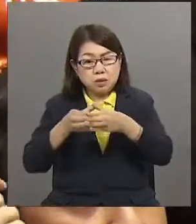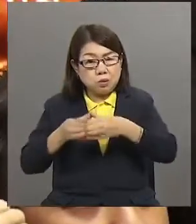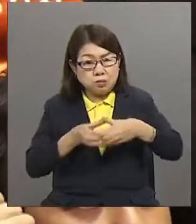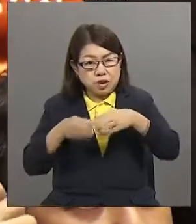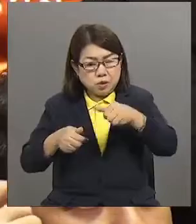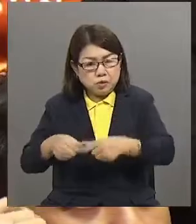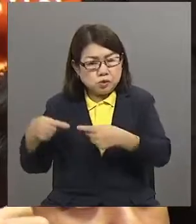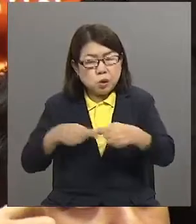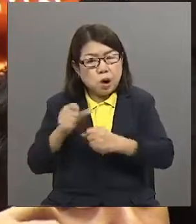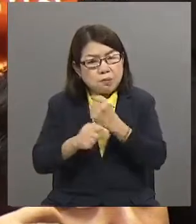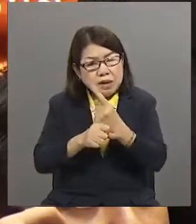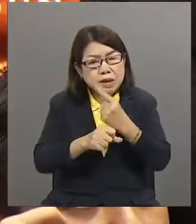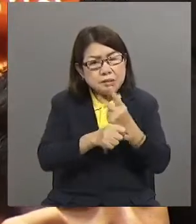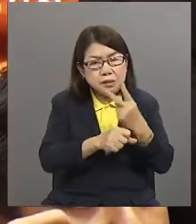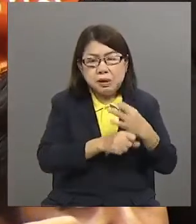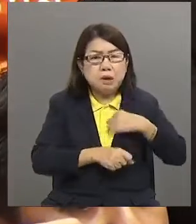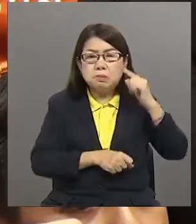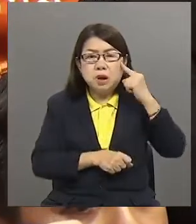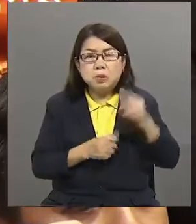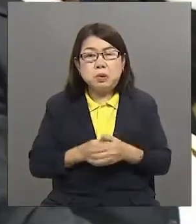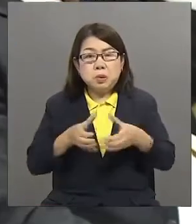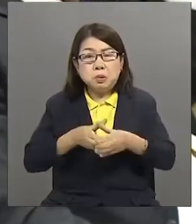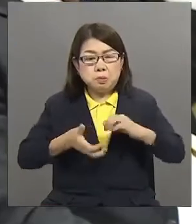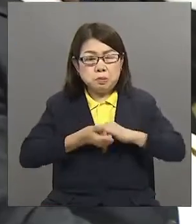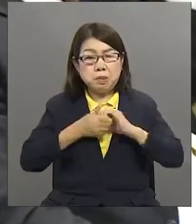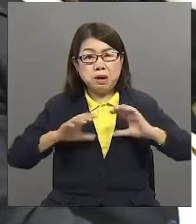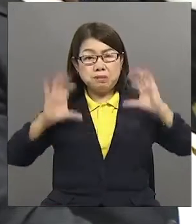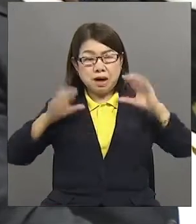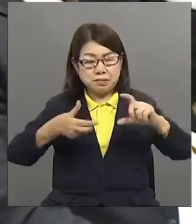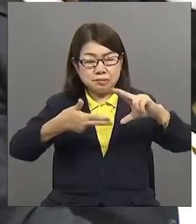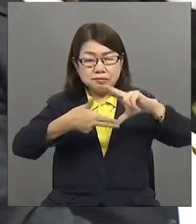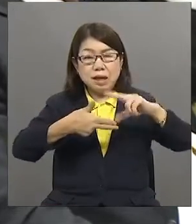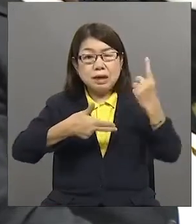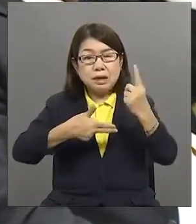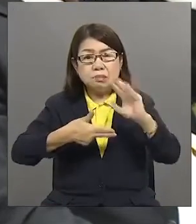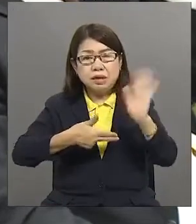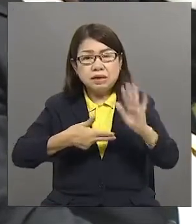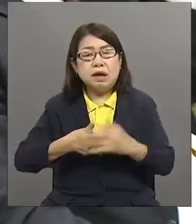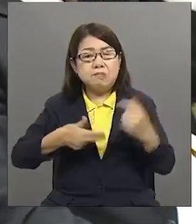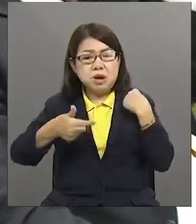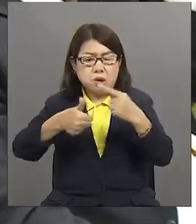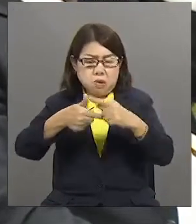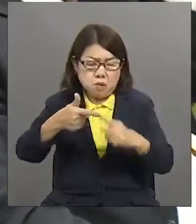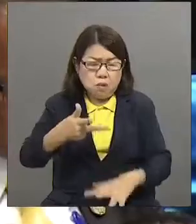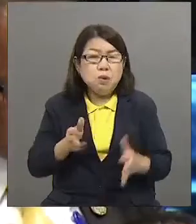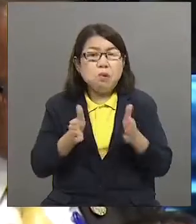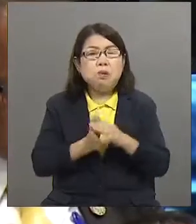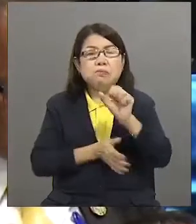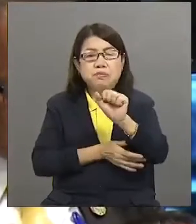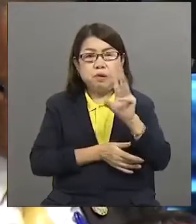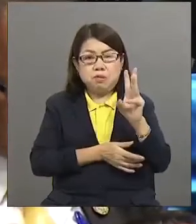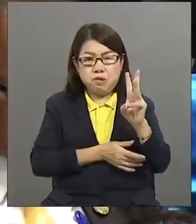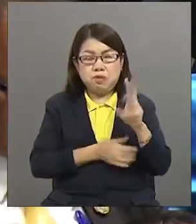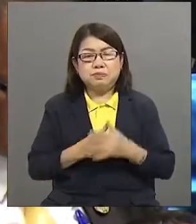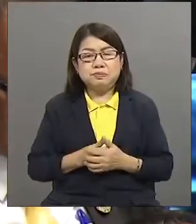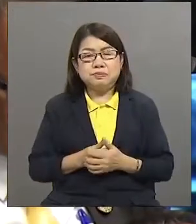หรือยาวเพราะว่าไม่ใช่แค่พรรคร่วมรัฐบาลหรือพรรคพลังประชารัฐเพียงอย่างเดียวแต่ว่าหมายถึงบทบาทของวุฒิสภาโดยเฉพาะ